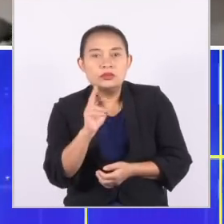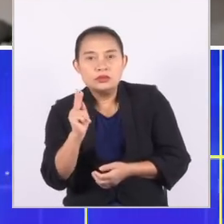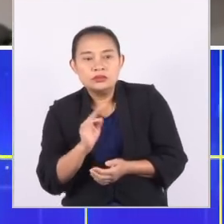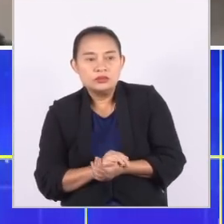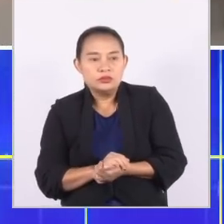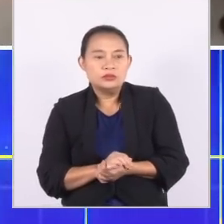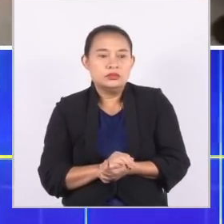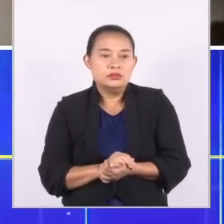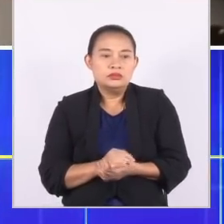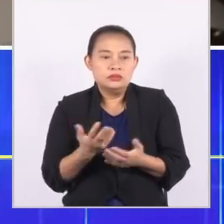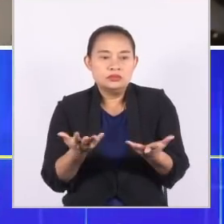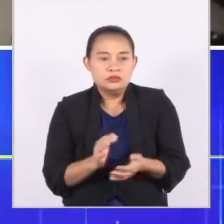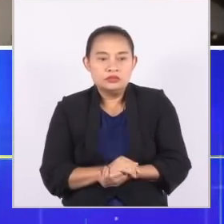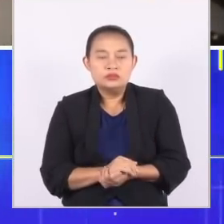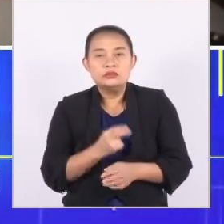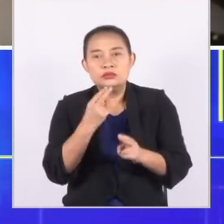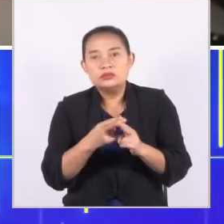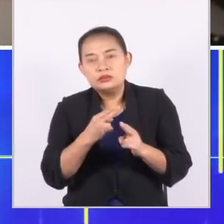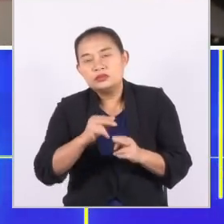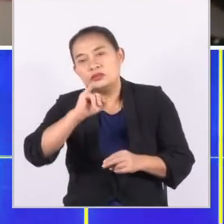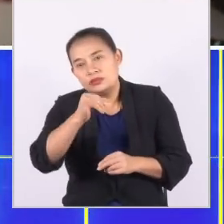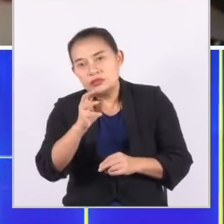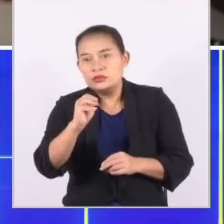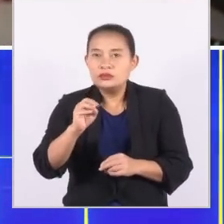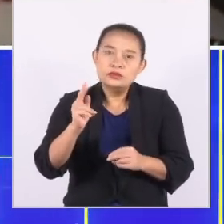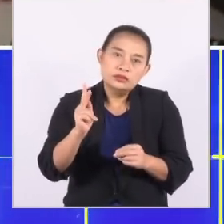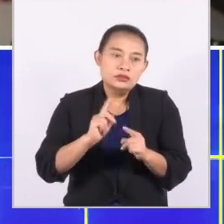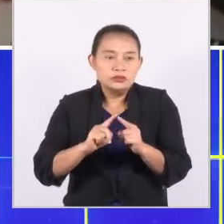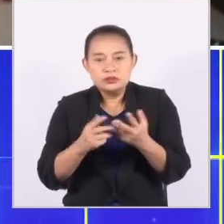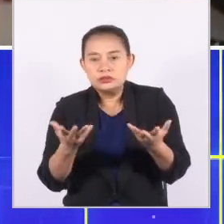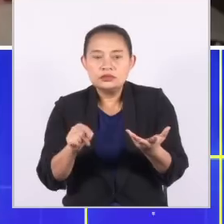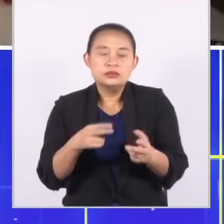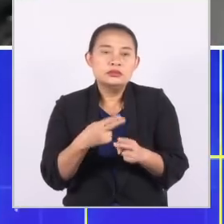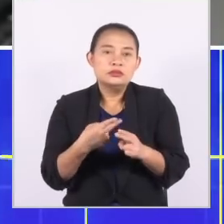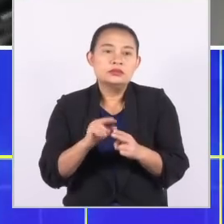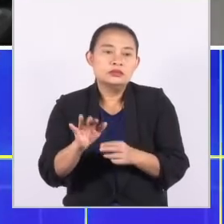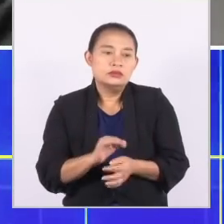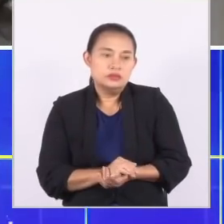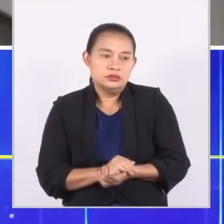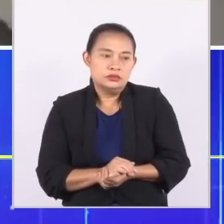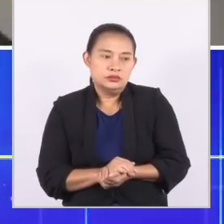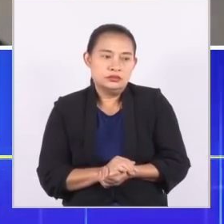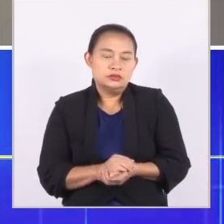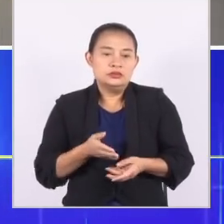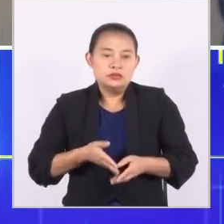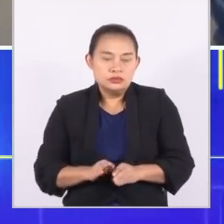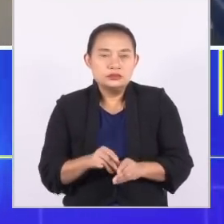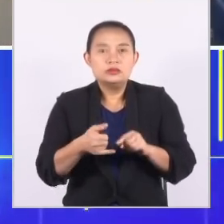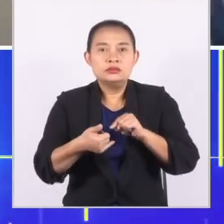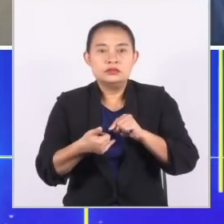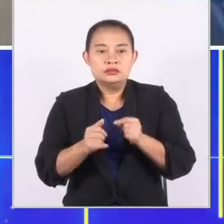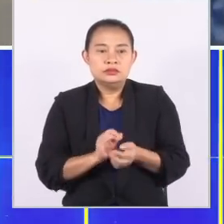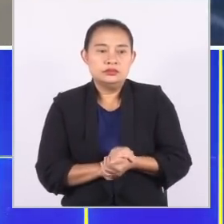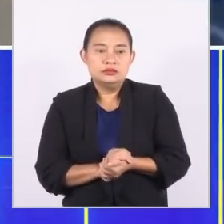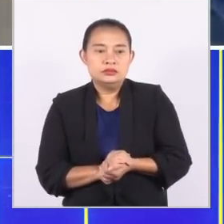ามตัด น้องแจ็คแหม่มคิงมาหมดนะคะเราตั้งชื่อให้น้อง หรือน้องบุญรอดแล้วกันอะปะ น้อง รอดมาได้เนี่ย น้องสภ.